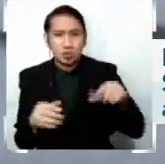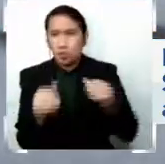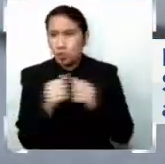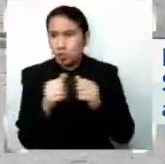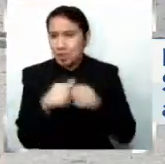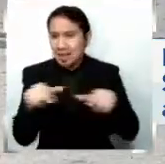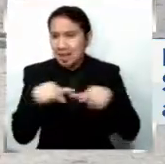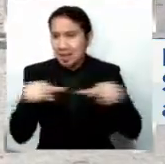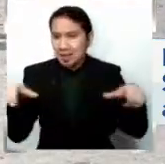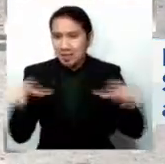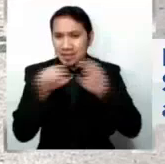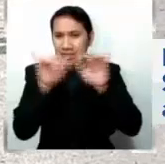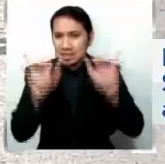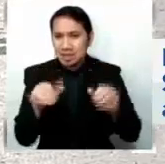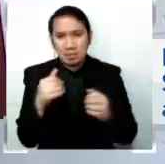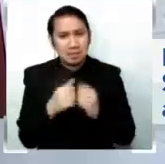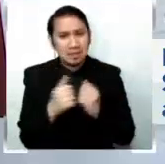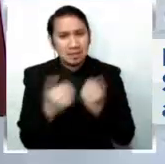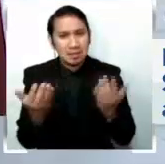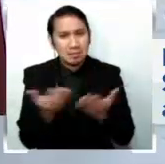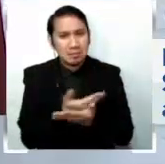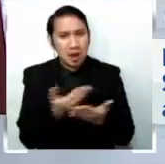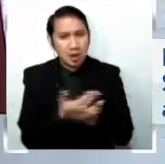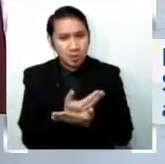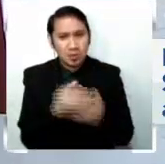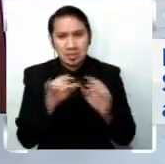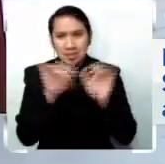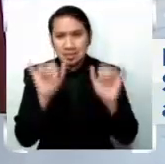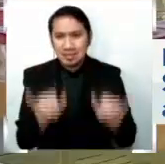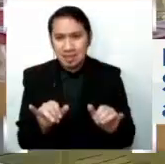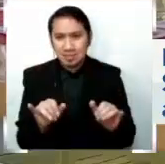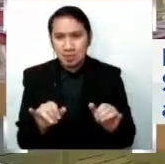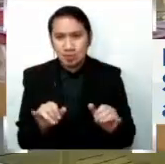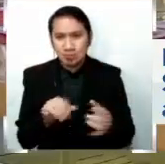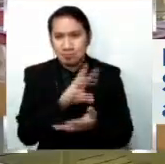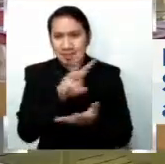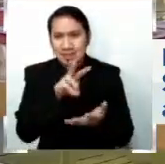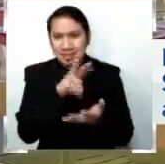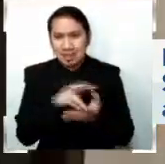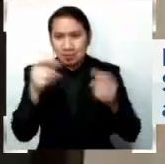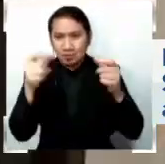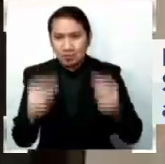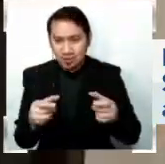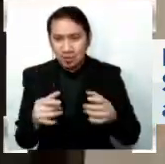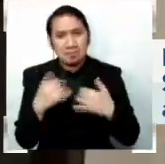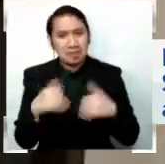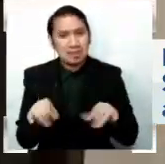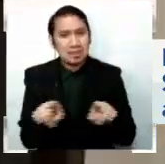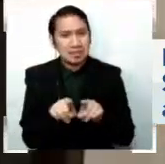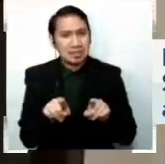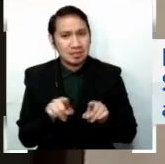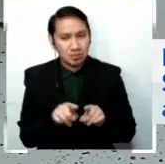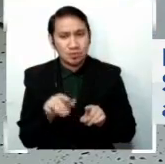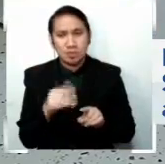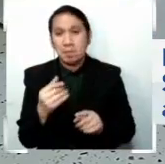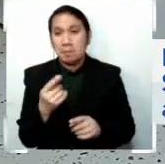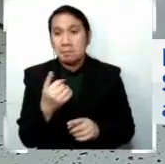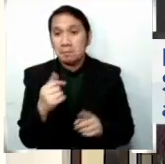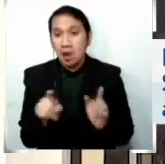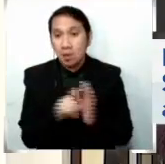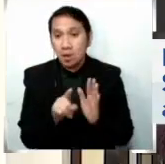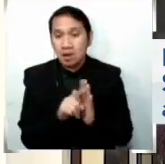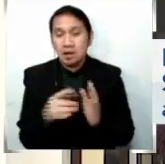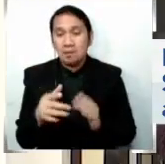bagong guidelines ng granular lockdown. Bawal pa rin daw ang dine-in, mapa-indoor o alfresco, pati ang mga salon, parlor at nail